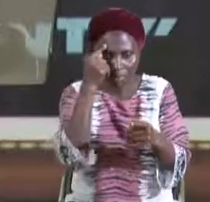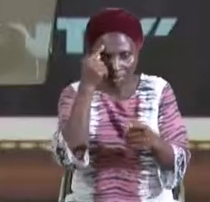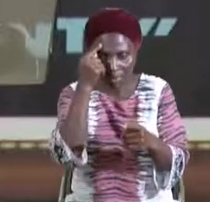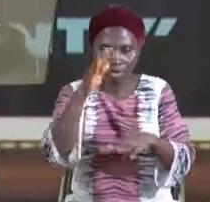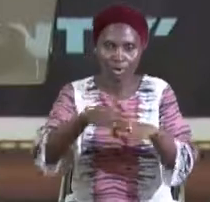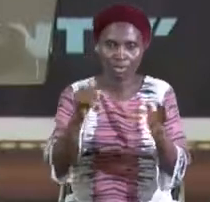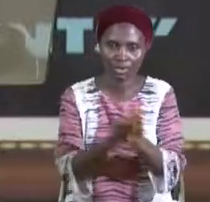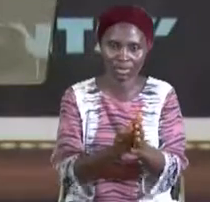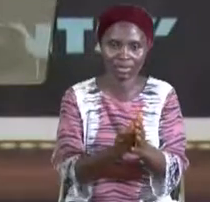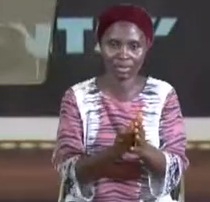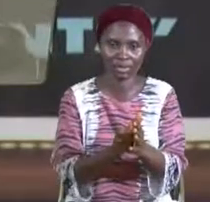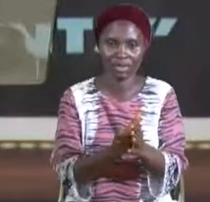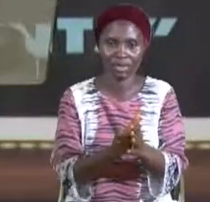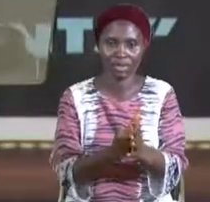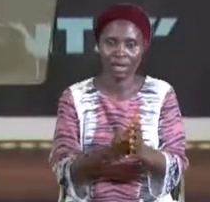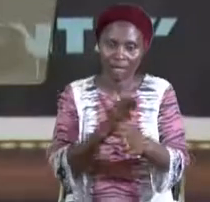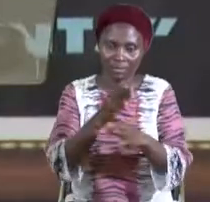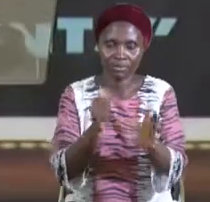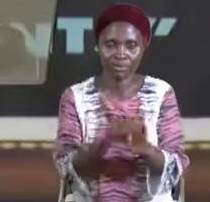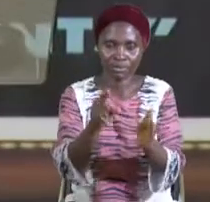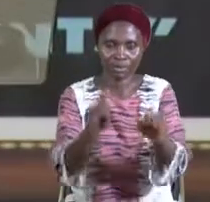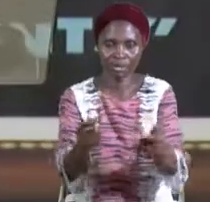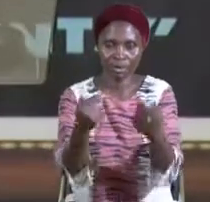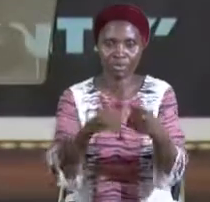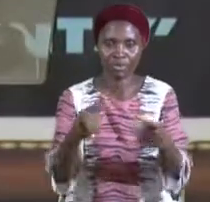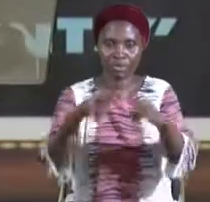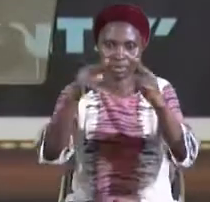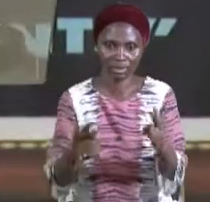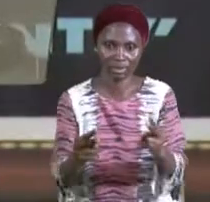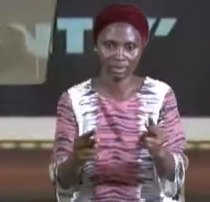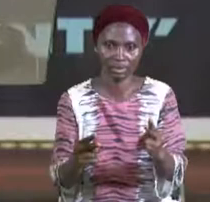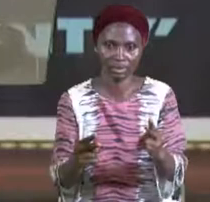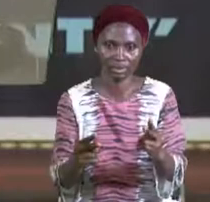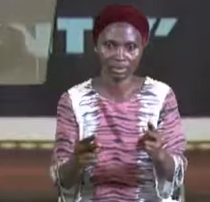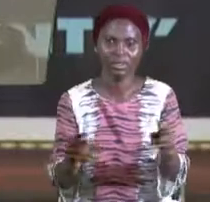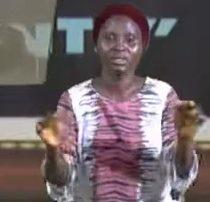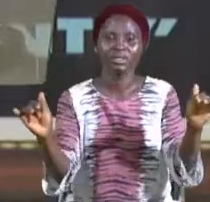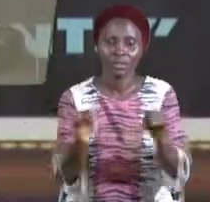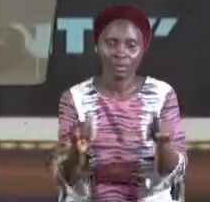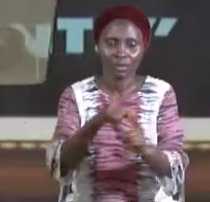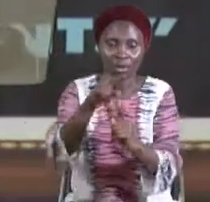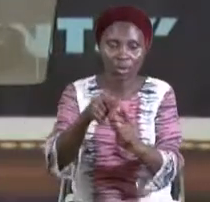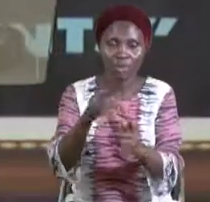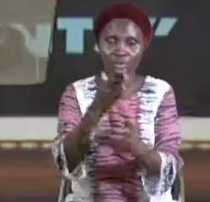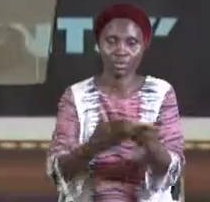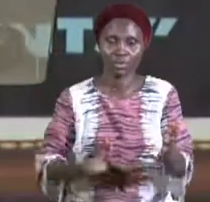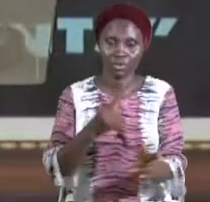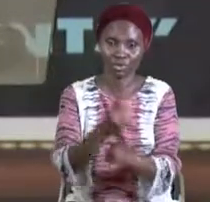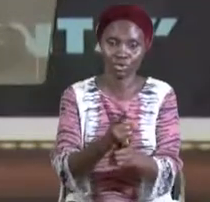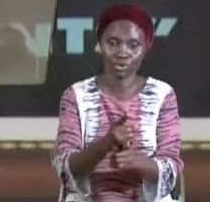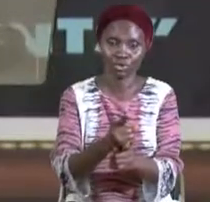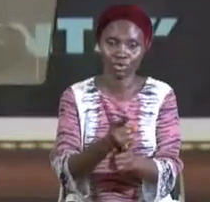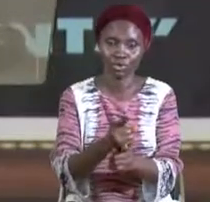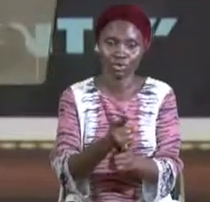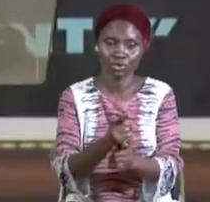peux revenir en ville. Et les gens ne vont pas te conduire par-ci, par-là. La même chose avec quelqu'un qui est né de nouveau. Quelqu'un